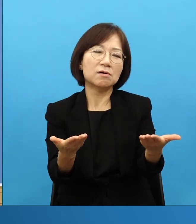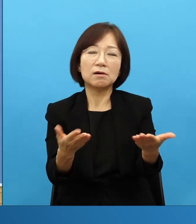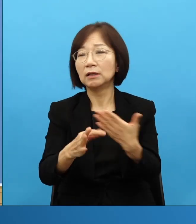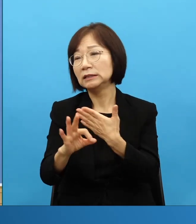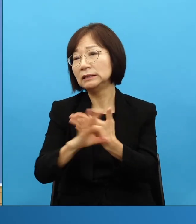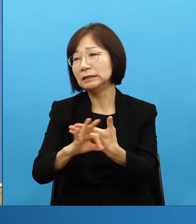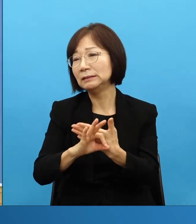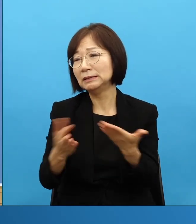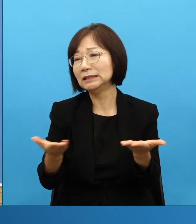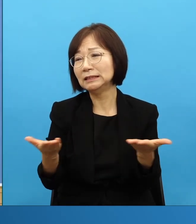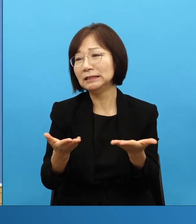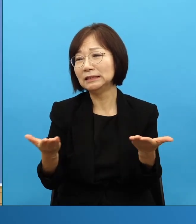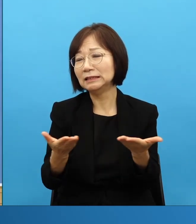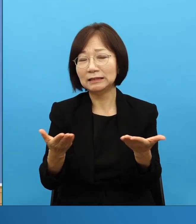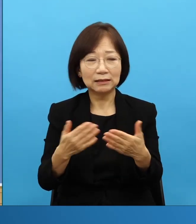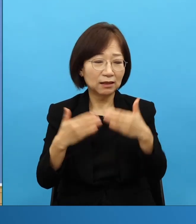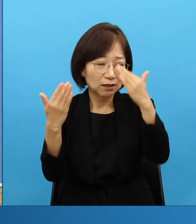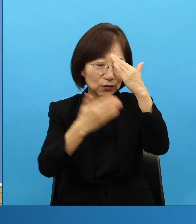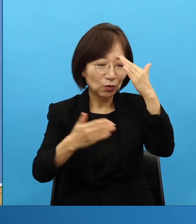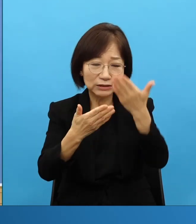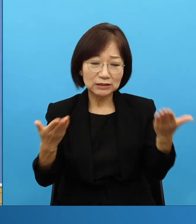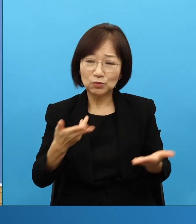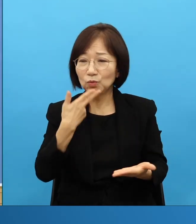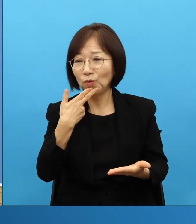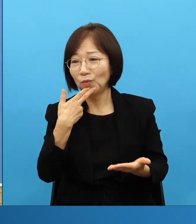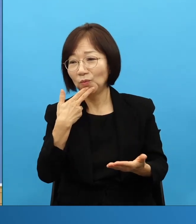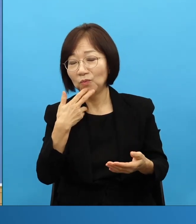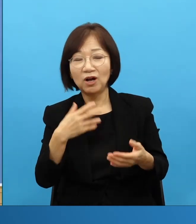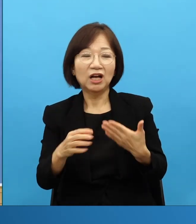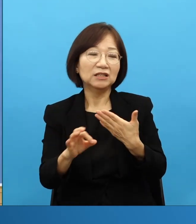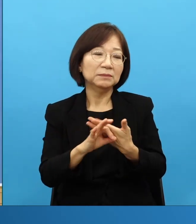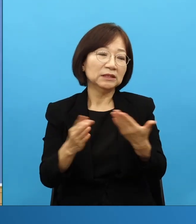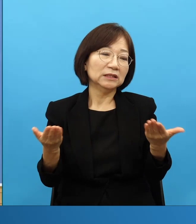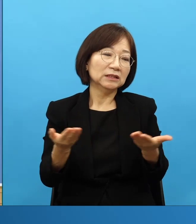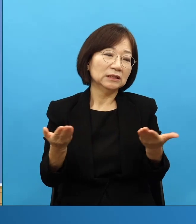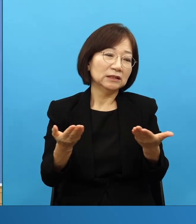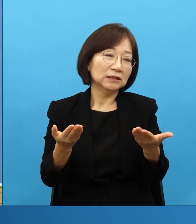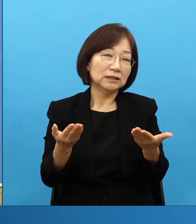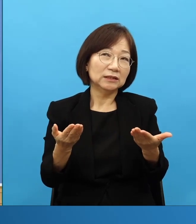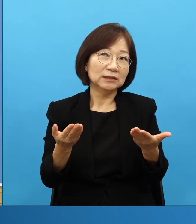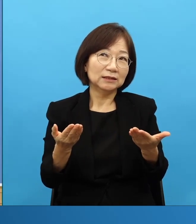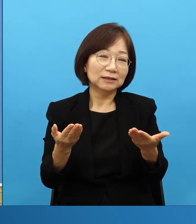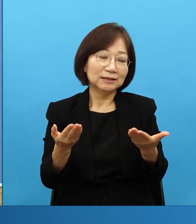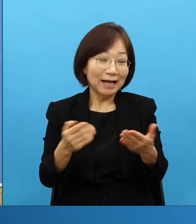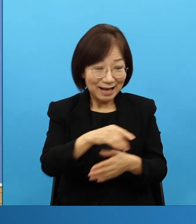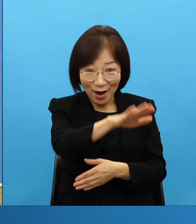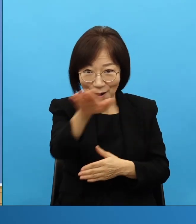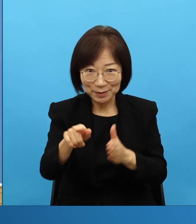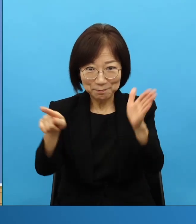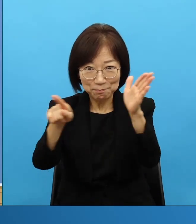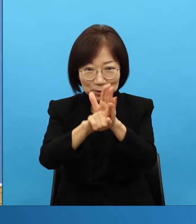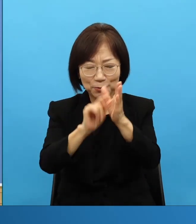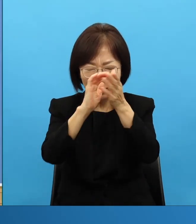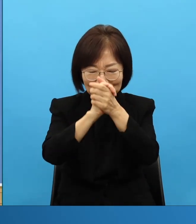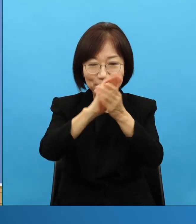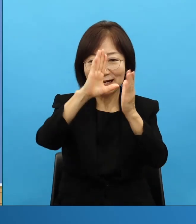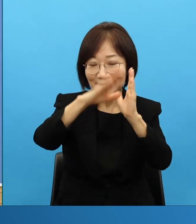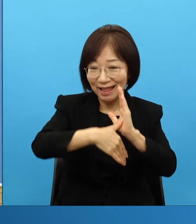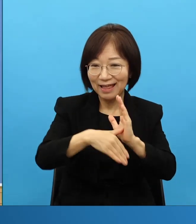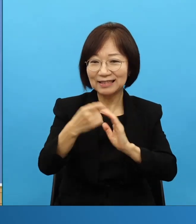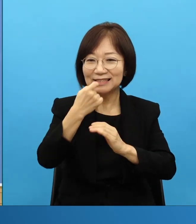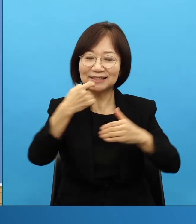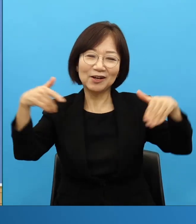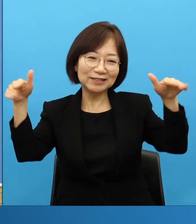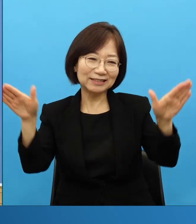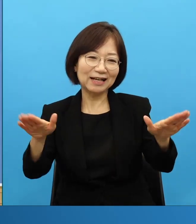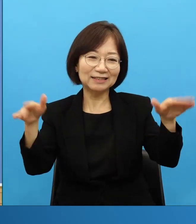they're on standby, they're on vacation, All all of them. stop. And they're all 안 completely 믿는데 뭐 stopped because nobody's 믿어야 believing. 할 심부름하는 거예요. They could only run these 성경에 answers 분명히 when 그렇게 돼 people believe,